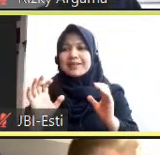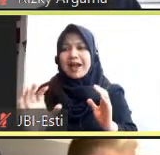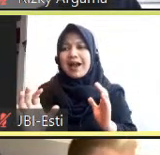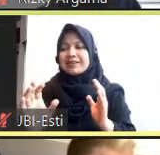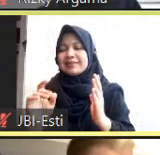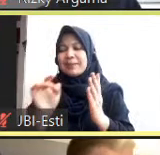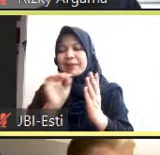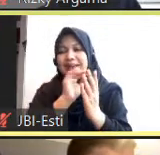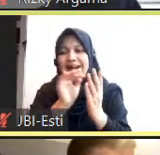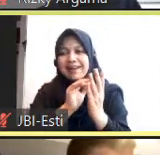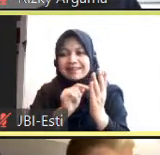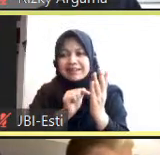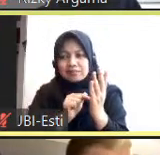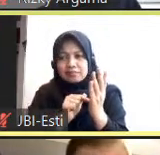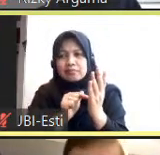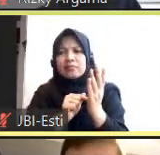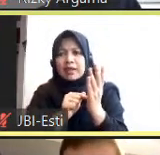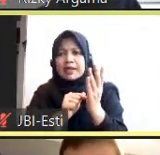situasi tantangan